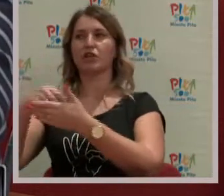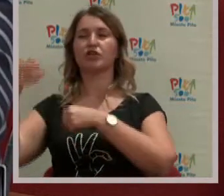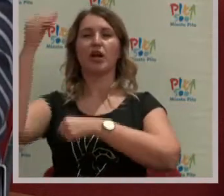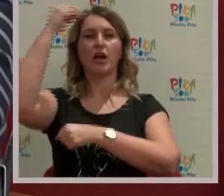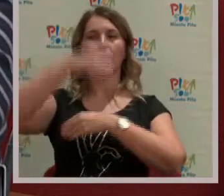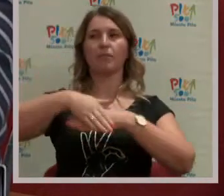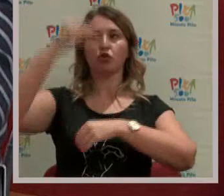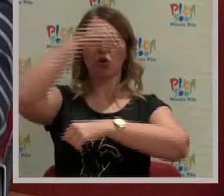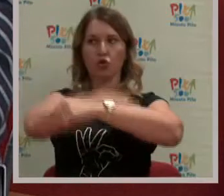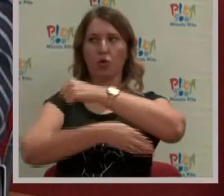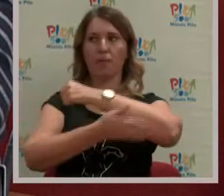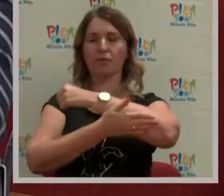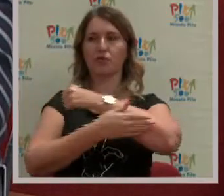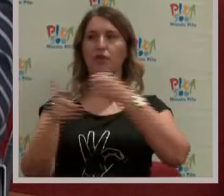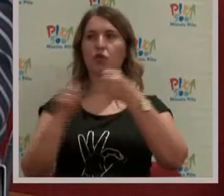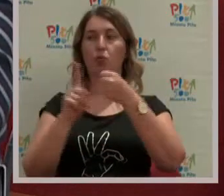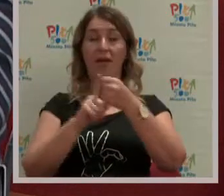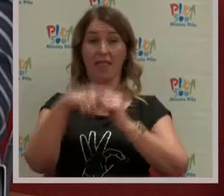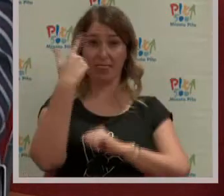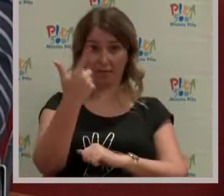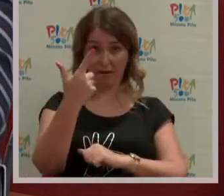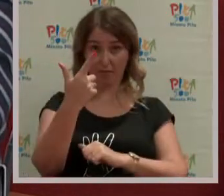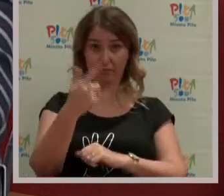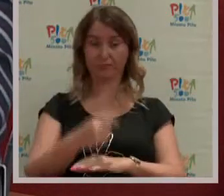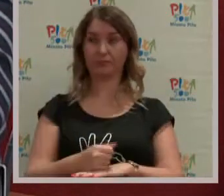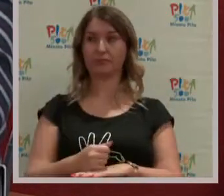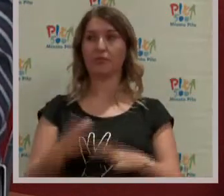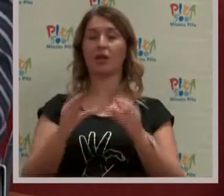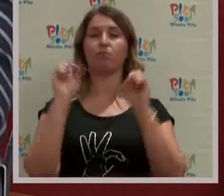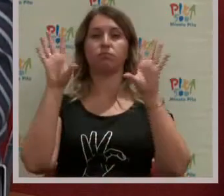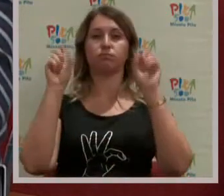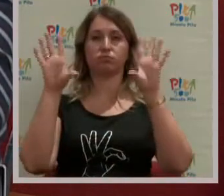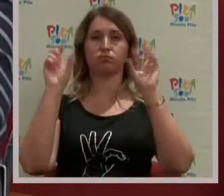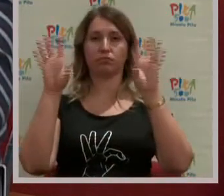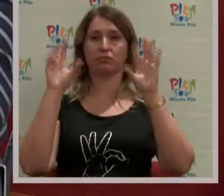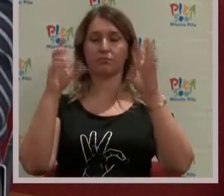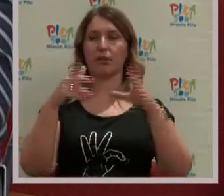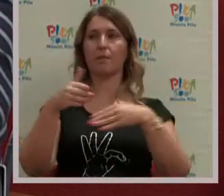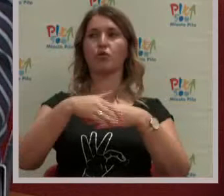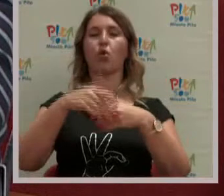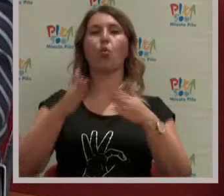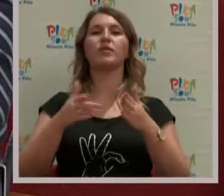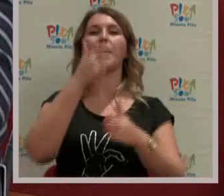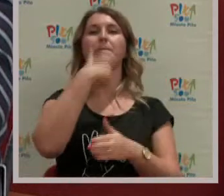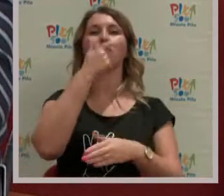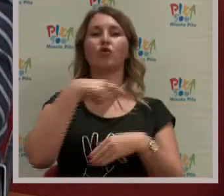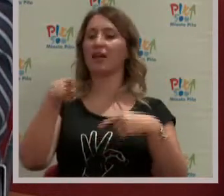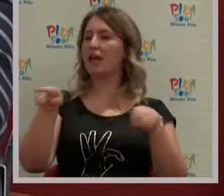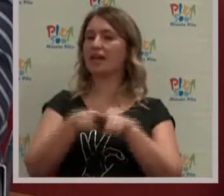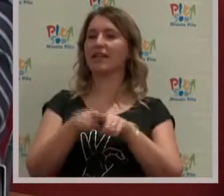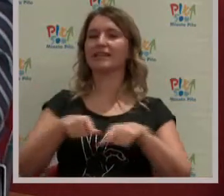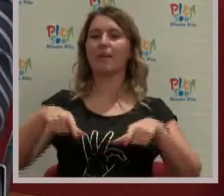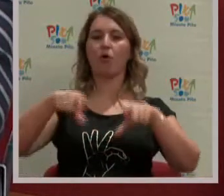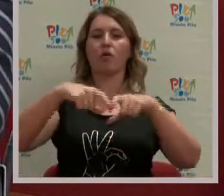podstawowej między innymi numer dwa przy ulicy bydgoskiej ale również przy stadionie